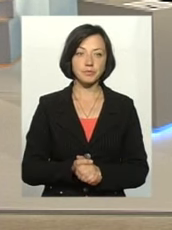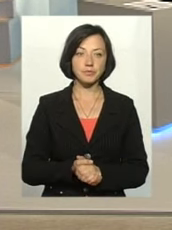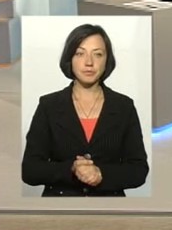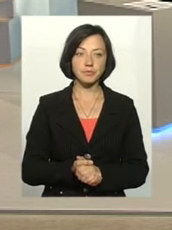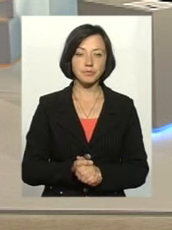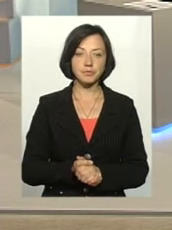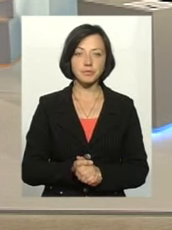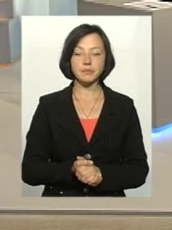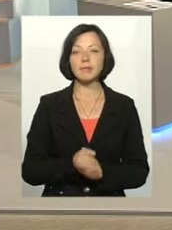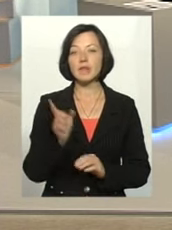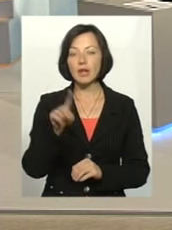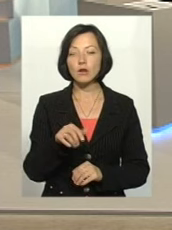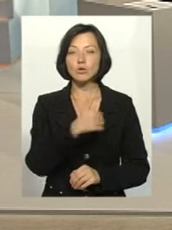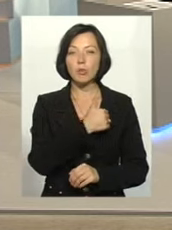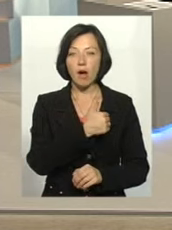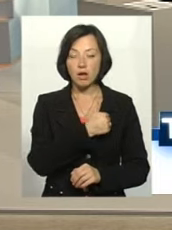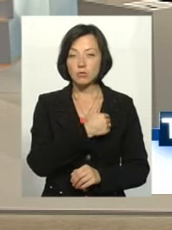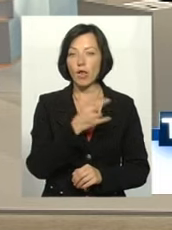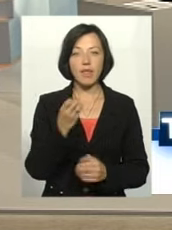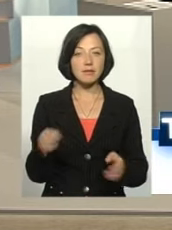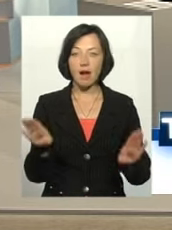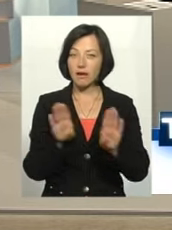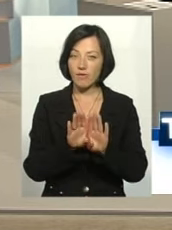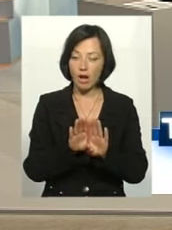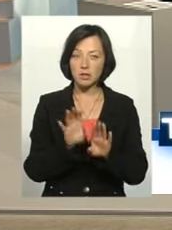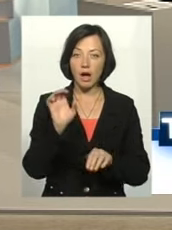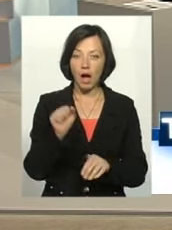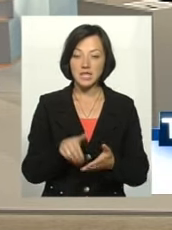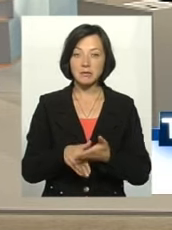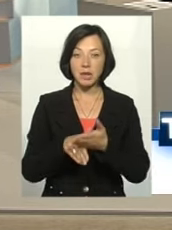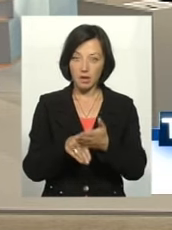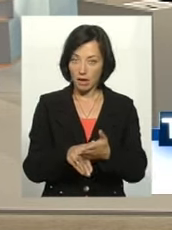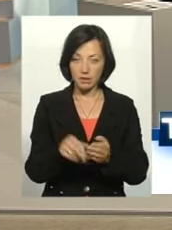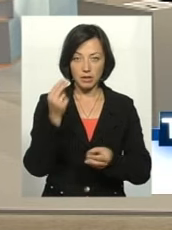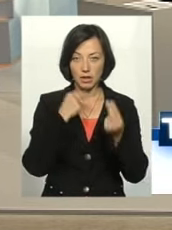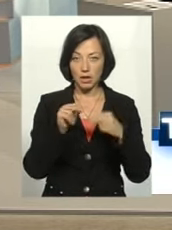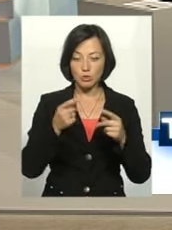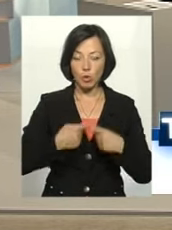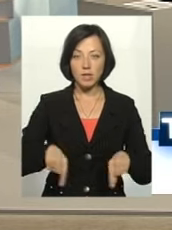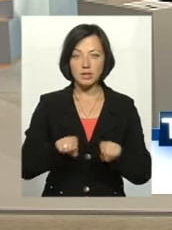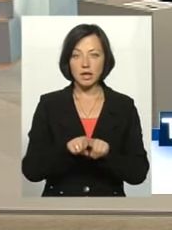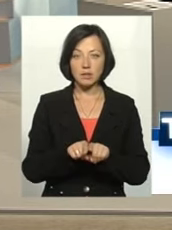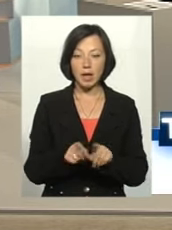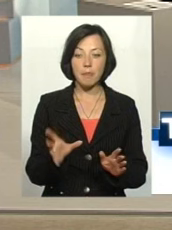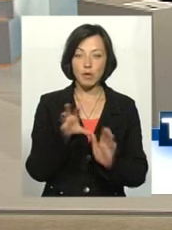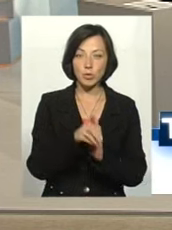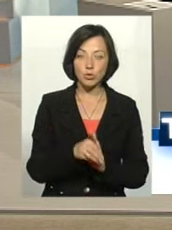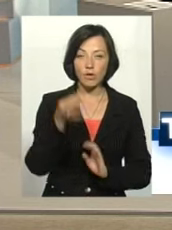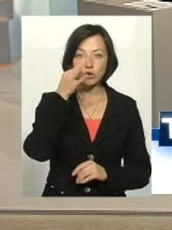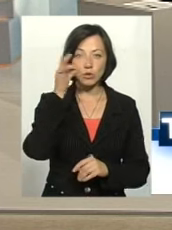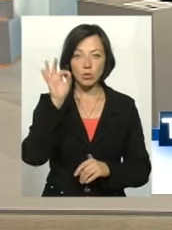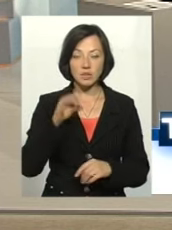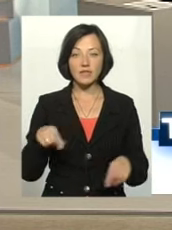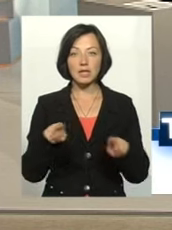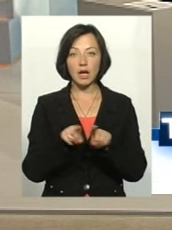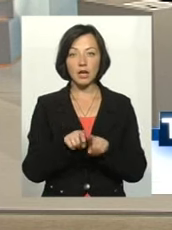Тобто те, до чого ми прагнемо, щоб не закривати, а сприяти найкращим організаціям, імплементувати досвід такий,